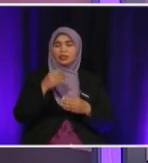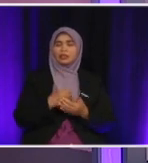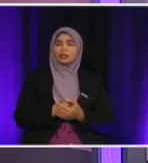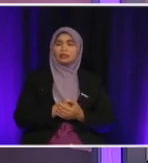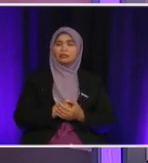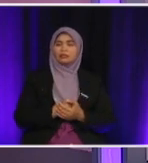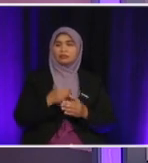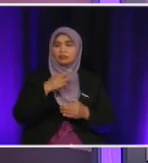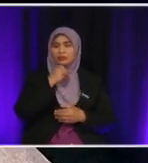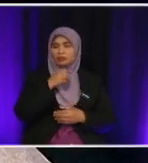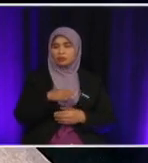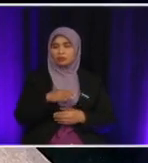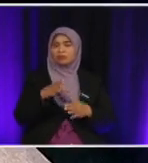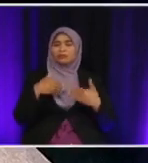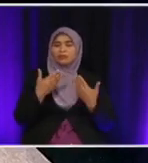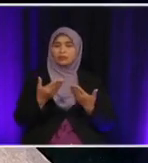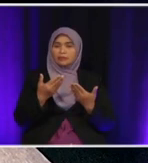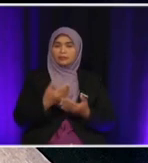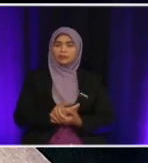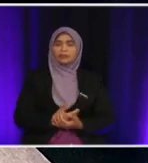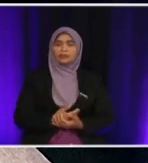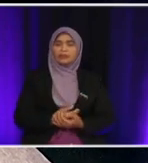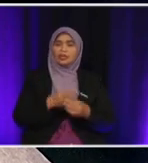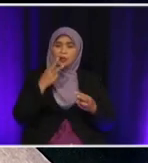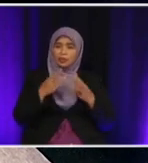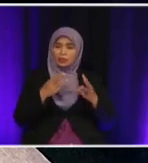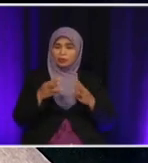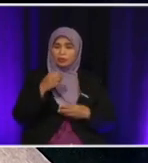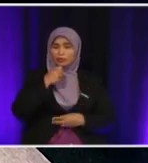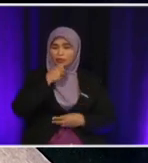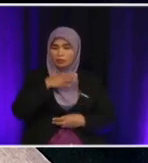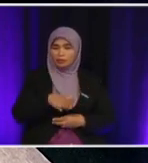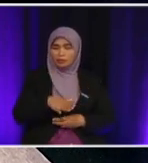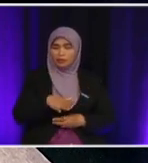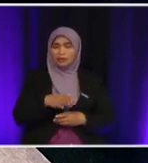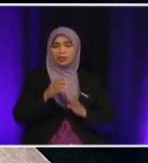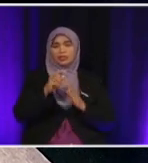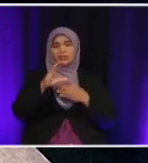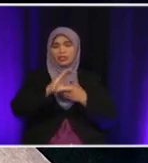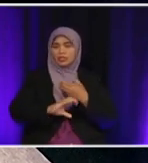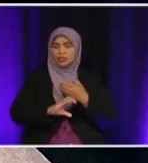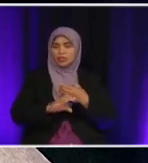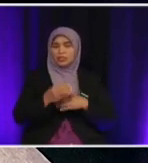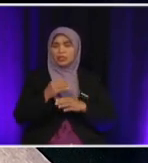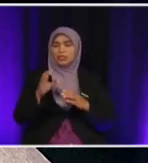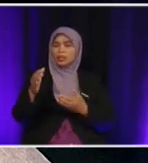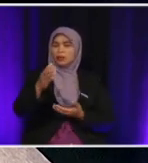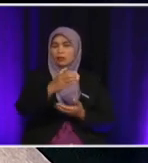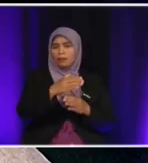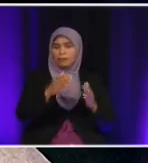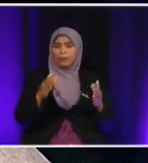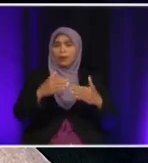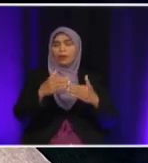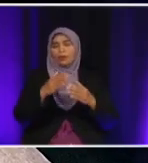Aiman bacakan nah seterusnya walaupun Rasulullah Shallallahu alaihi wasallam tercedera dan dikepung oleh Muso